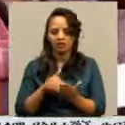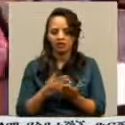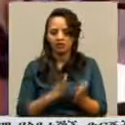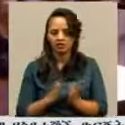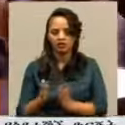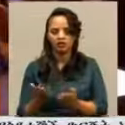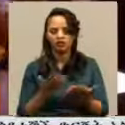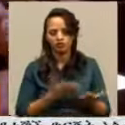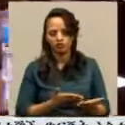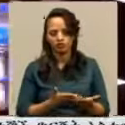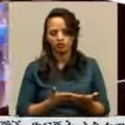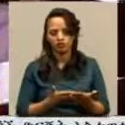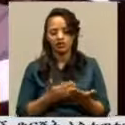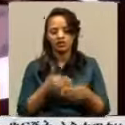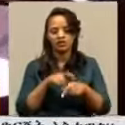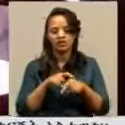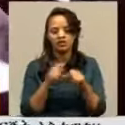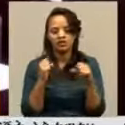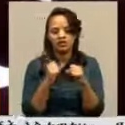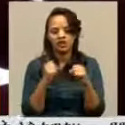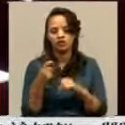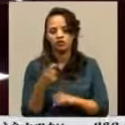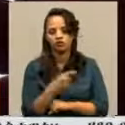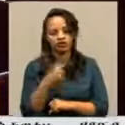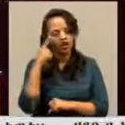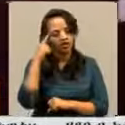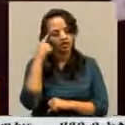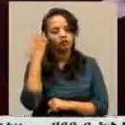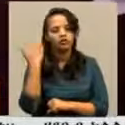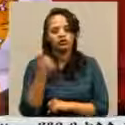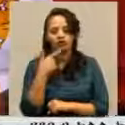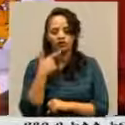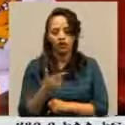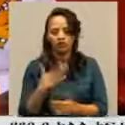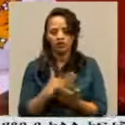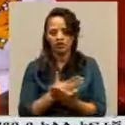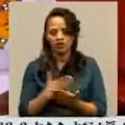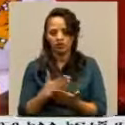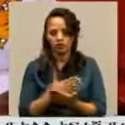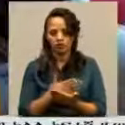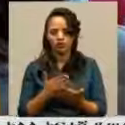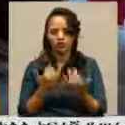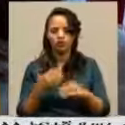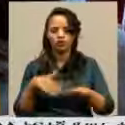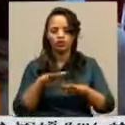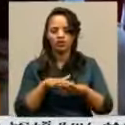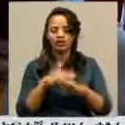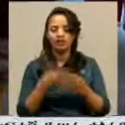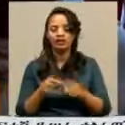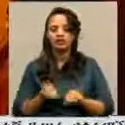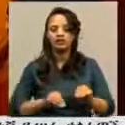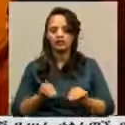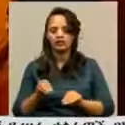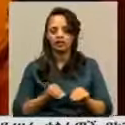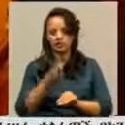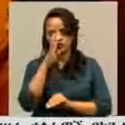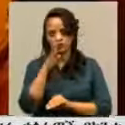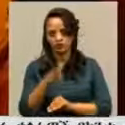ይመጣሉ። ከቅርብ ጊዜ ወዲህ ጀምሮ እየተቀዛቀዘ መሆኑ አሳስቦን ነበር ያሉት ተሳታፊዎቹም አሁን ላይ ይህ እንቅስቃሴ